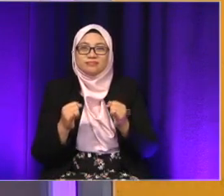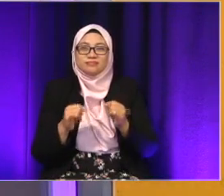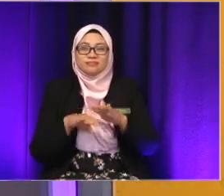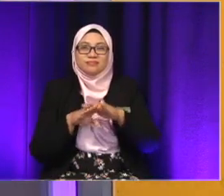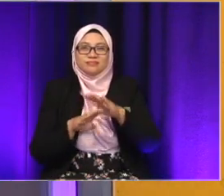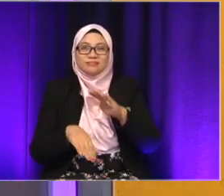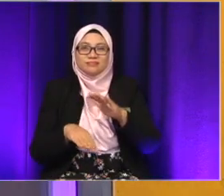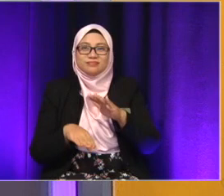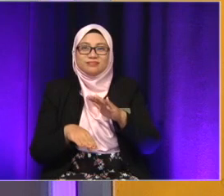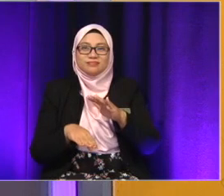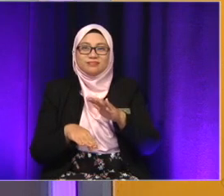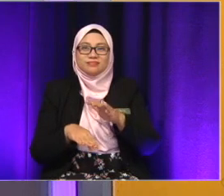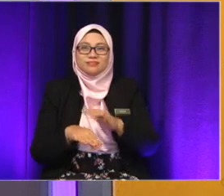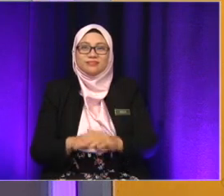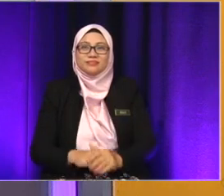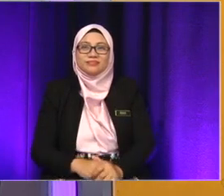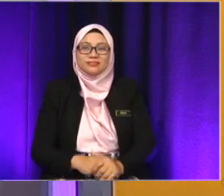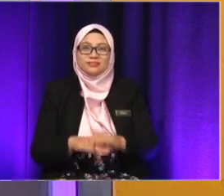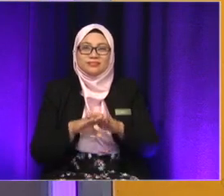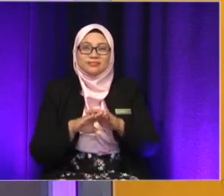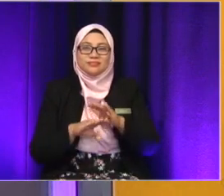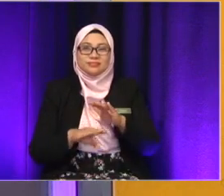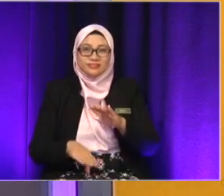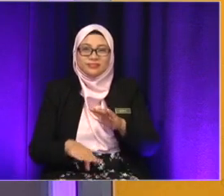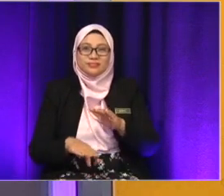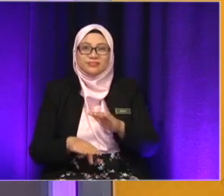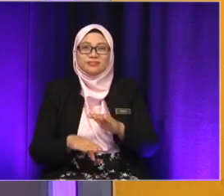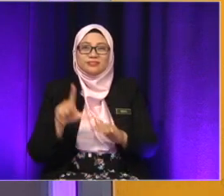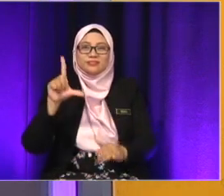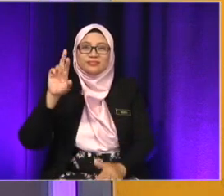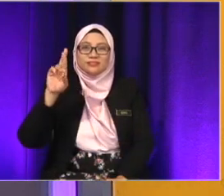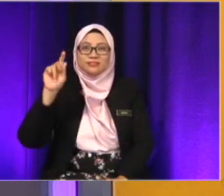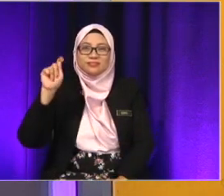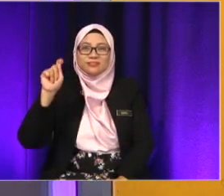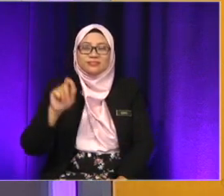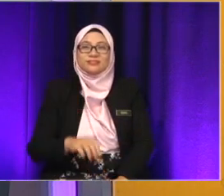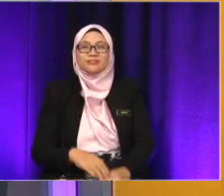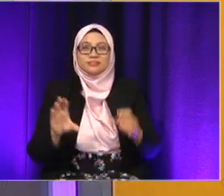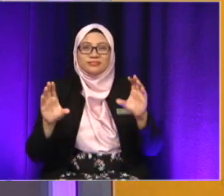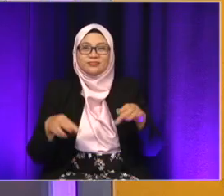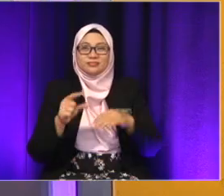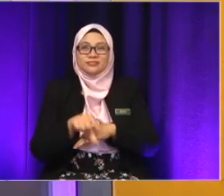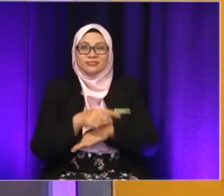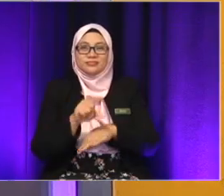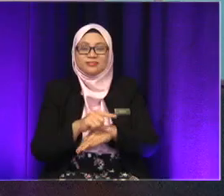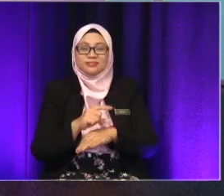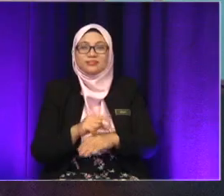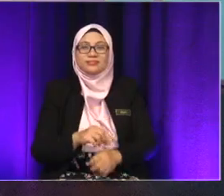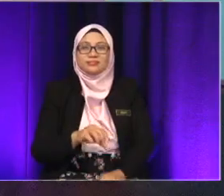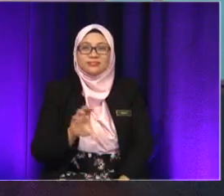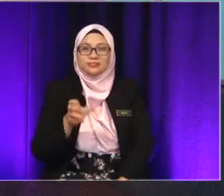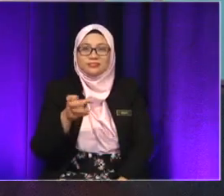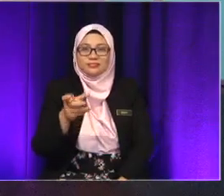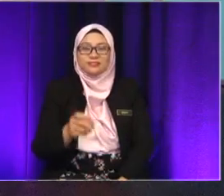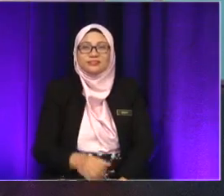apa? Takut nampak kubur atas. Cerita dia macam tu kan. Maknanya dibuat menggunakan boring tu. Boring di bawah li tu. Sebab tu bila dia boring ni